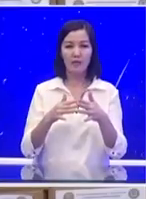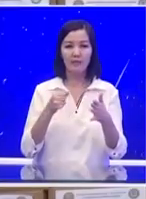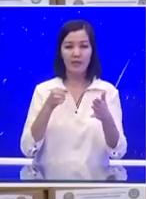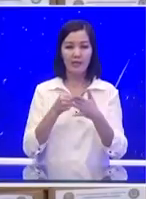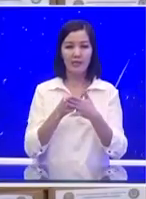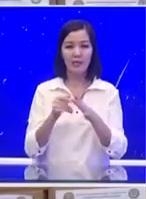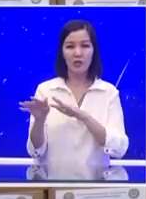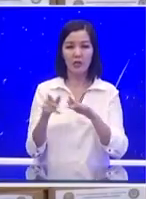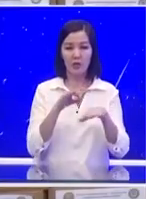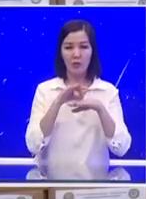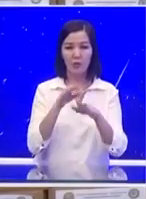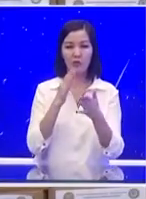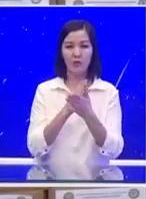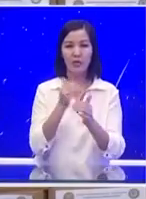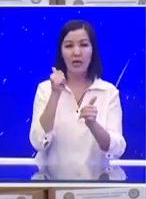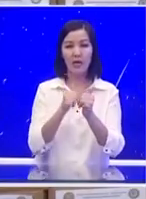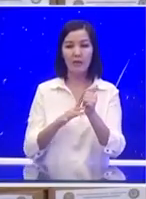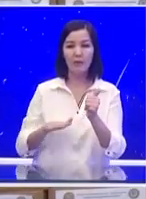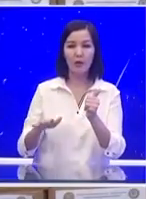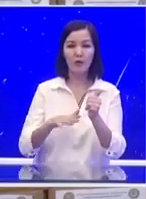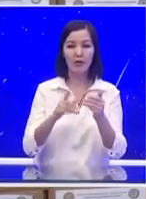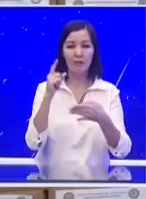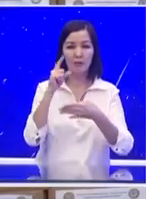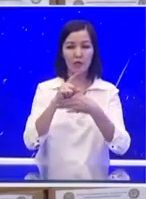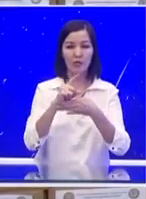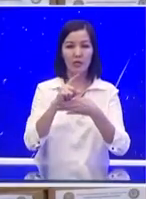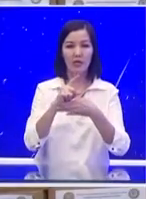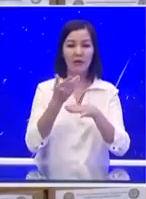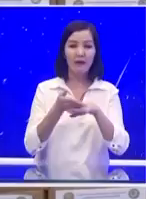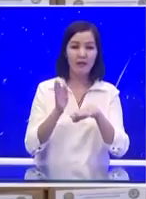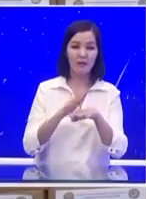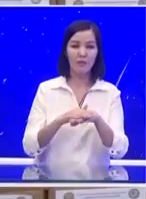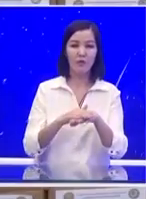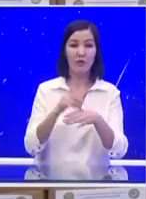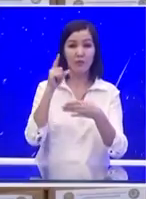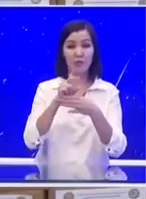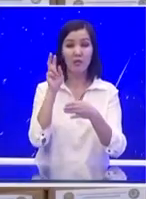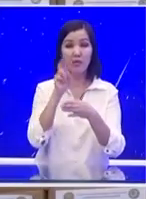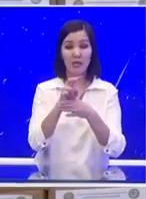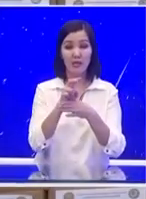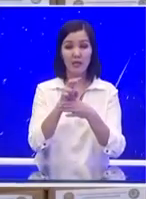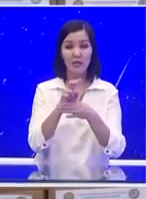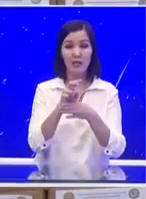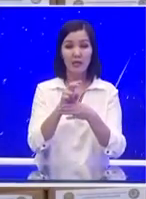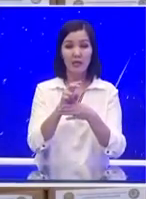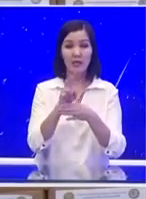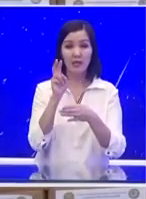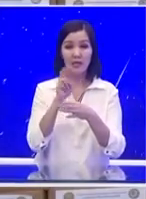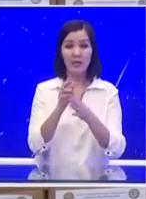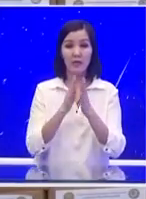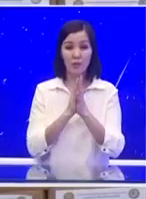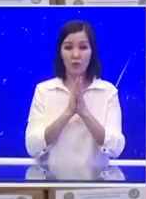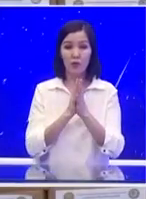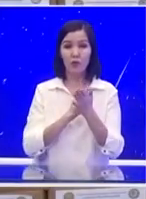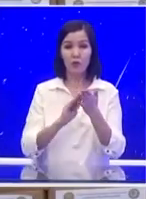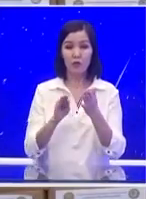осы шара жүріп жатыр. Яғни әрбір ауданда мешітке адам баласы қиналғанда мешітке келеді. Сол мешітке келген адамдардың өтінішін